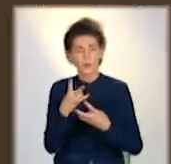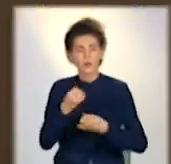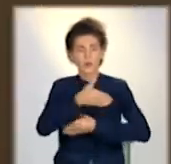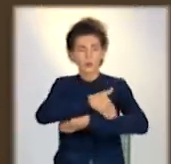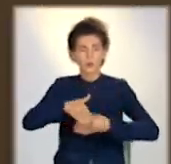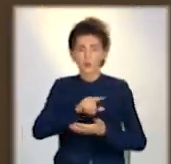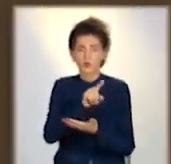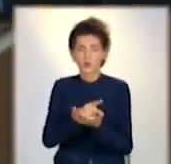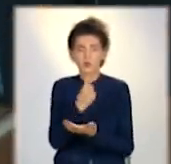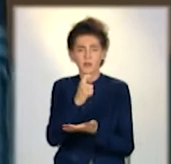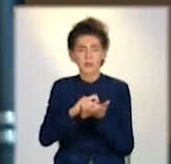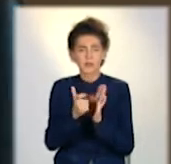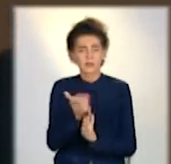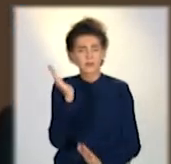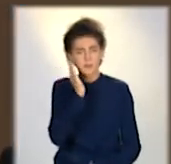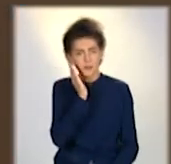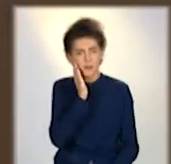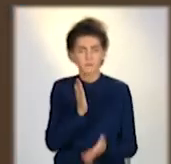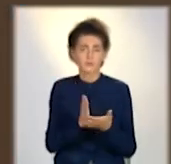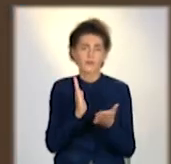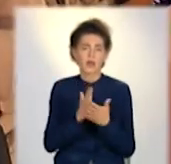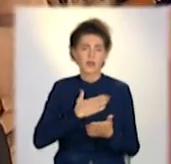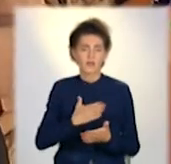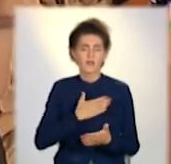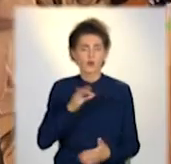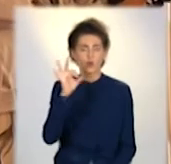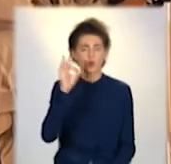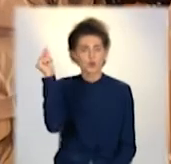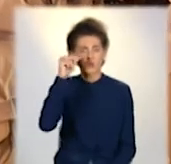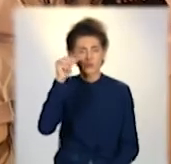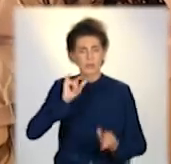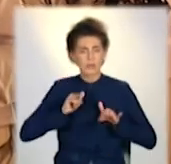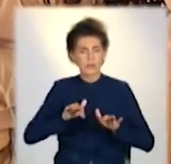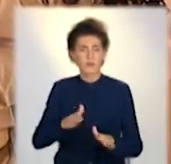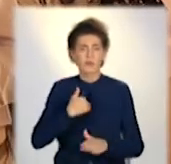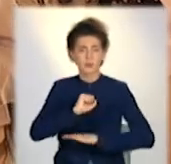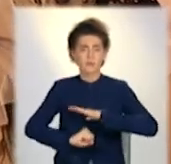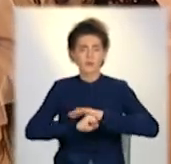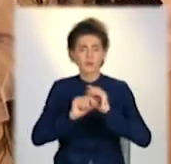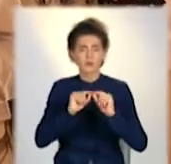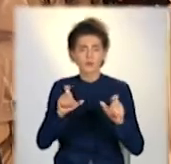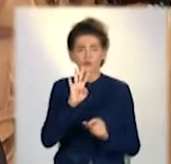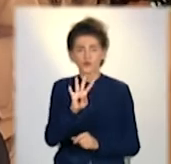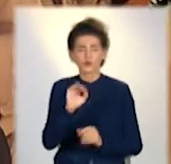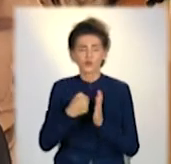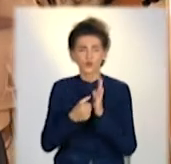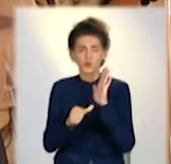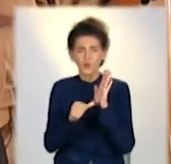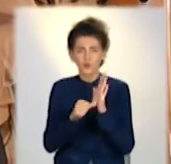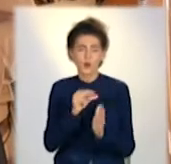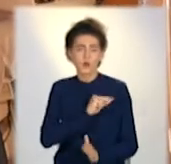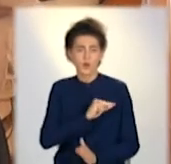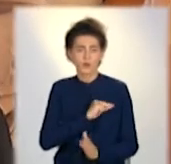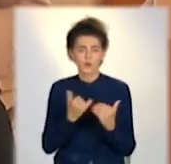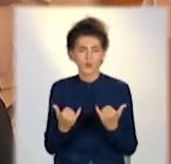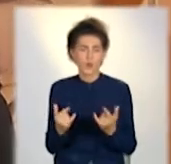обязательно. Первоклассники спят, есть активности по учебной деятельности, и у нас на базе школы с 4 до 6 вечера работает на